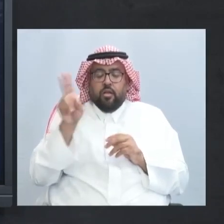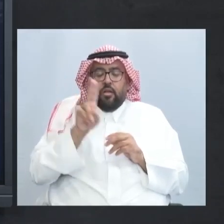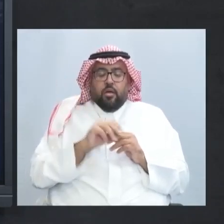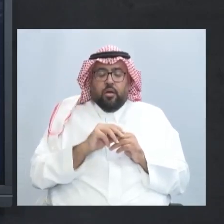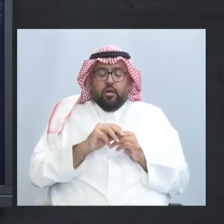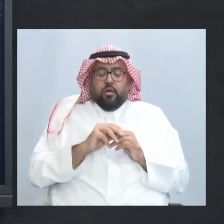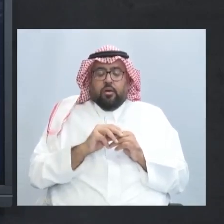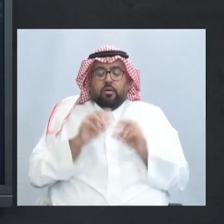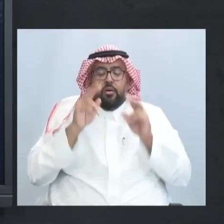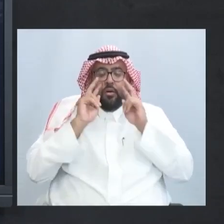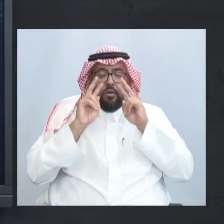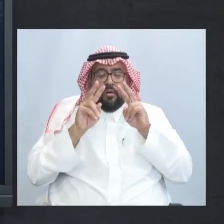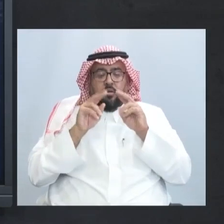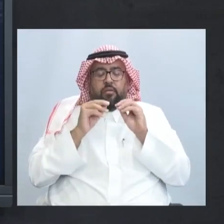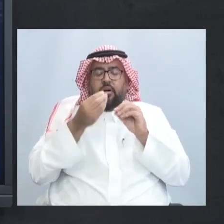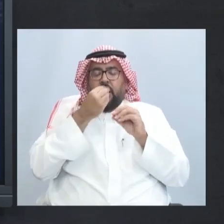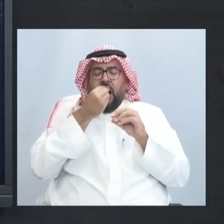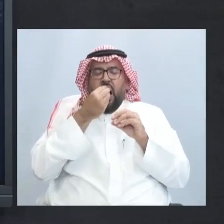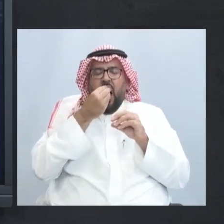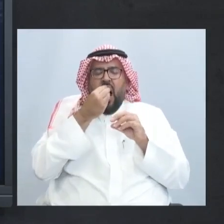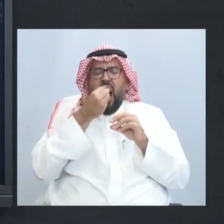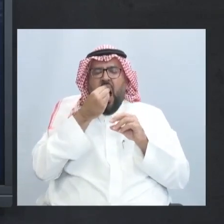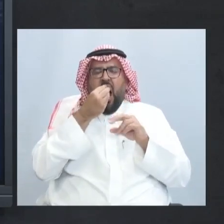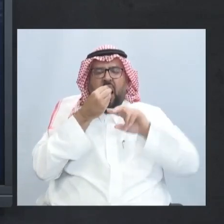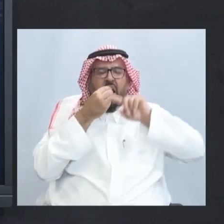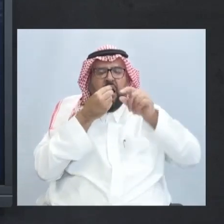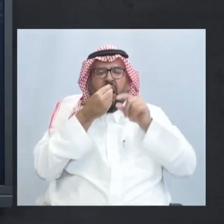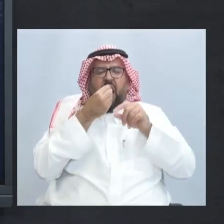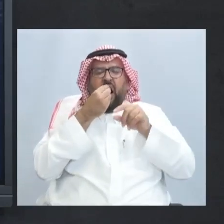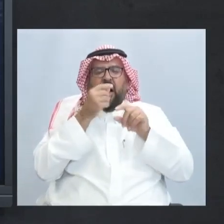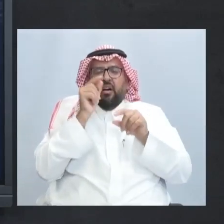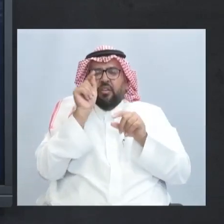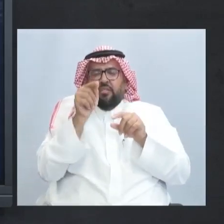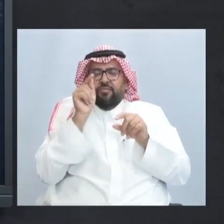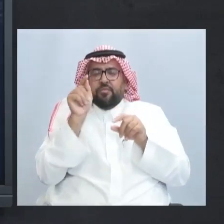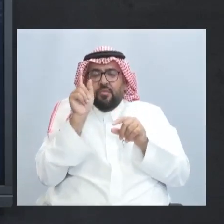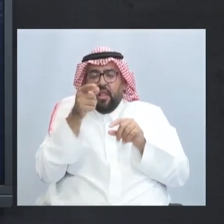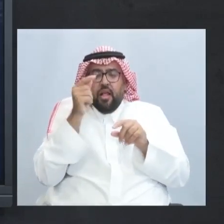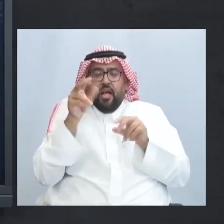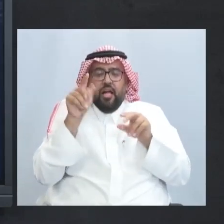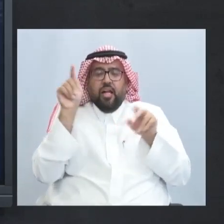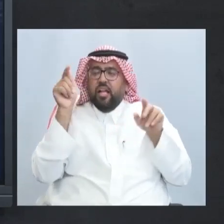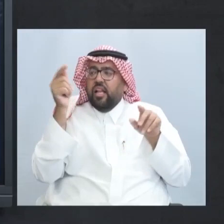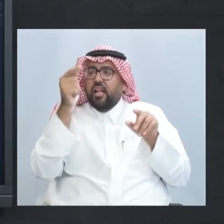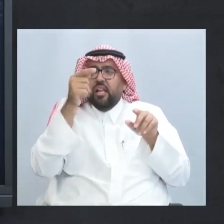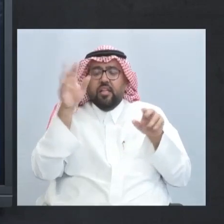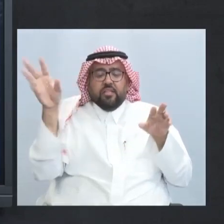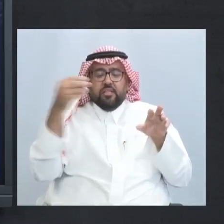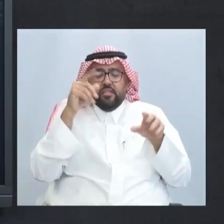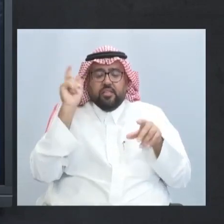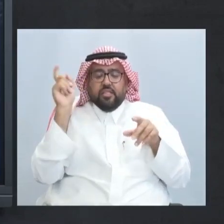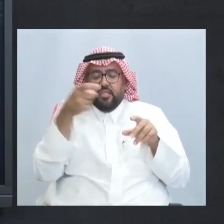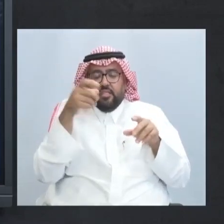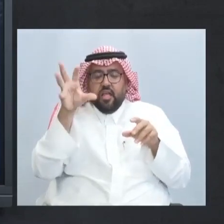الهضميه فلاحظ ن ان اكلات الحشرات تتميز بوجود القواطع الطويله المنحنيه والتي تعمل ك